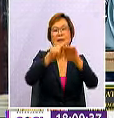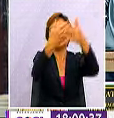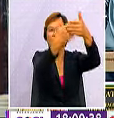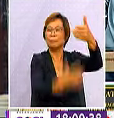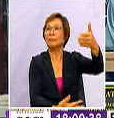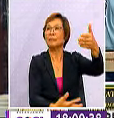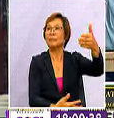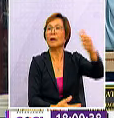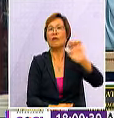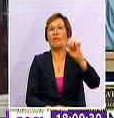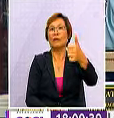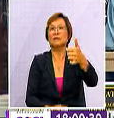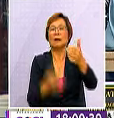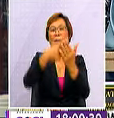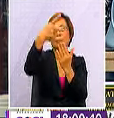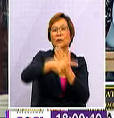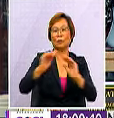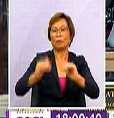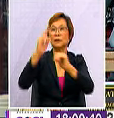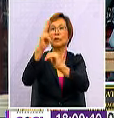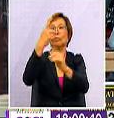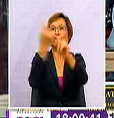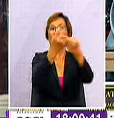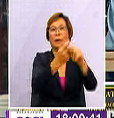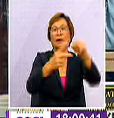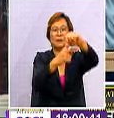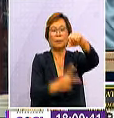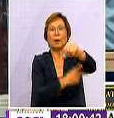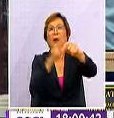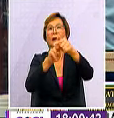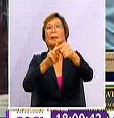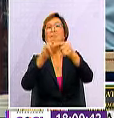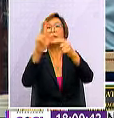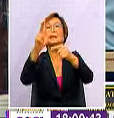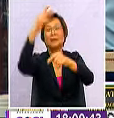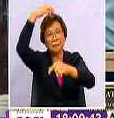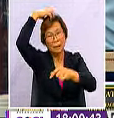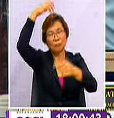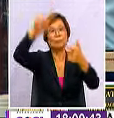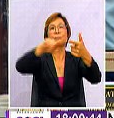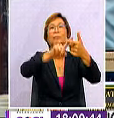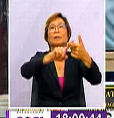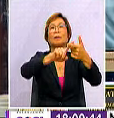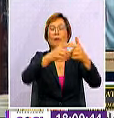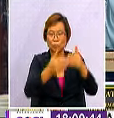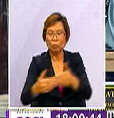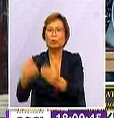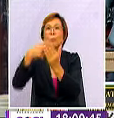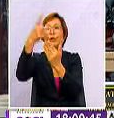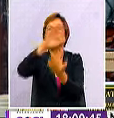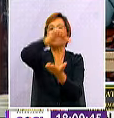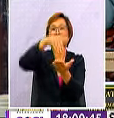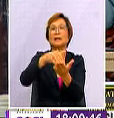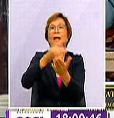berikut. Pertama, projek Fasa 2 bagi pembinaan Jabatan Kelang ketiga di Selangor. Kedua, meneruskan projek